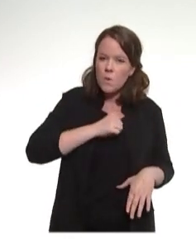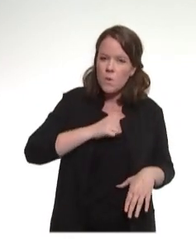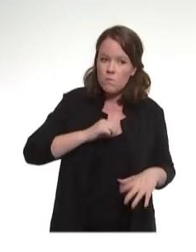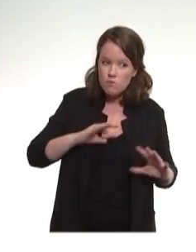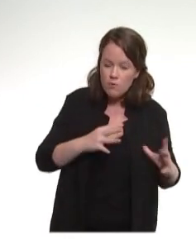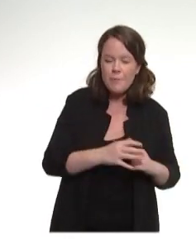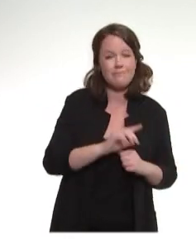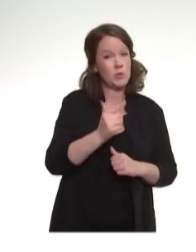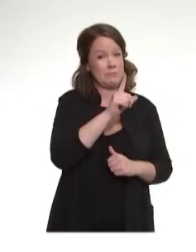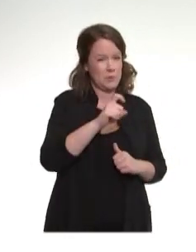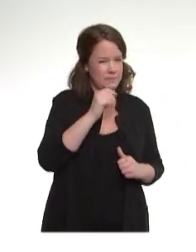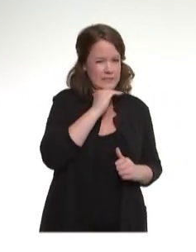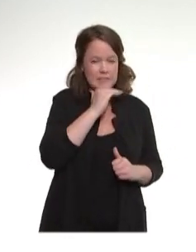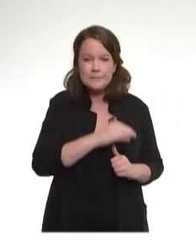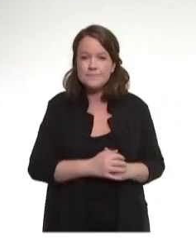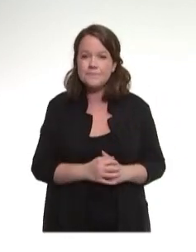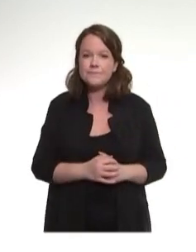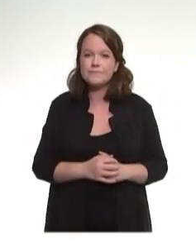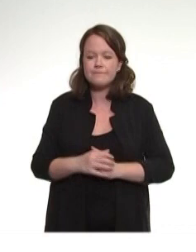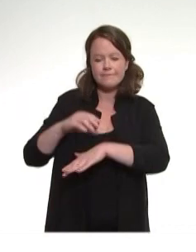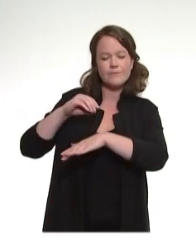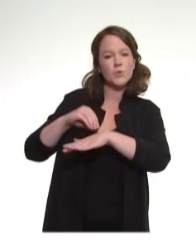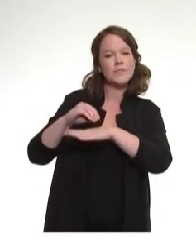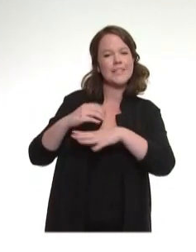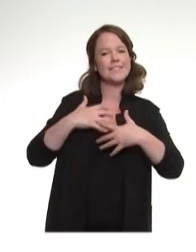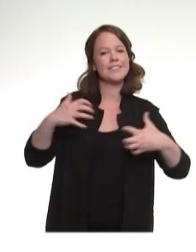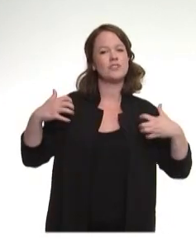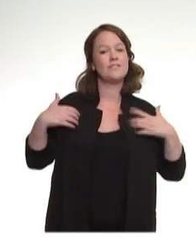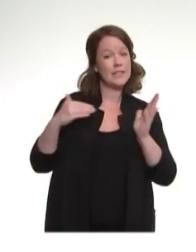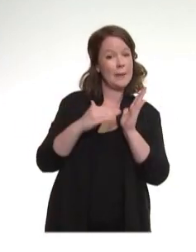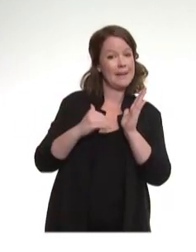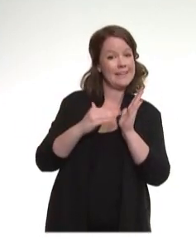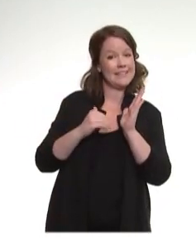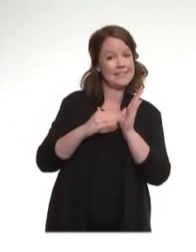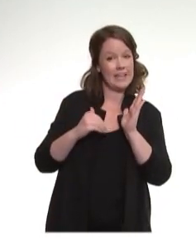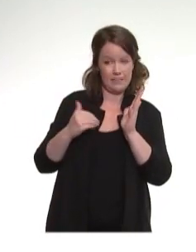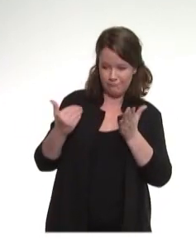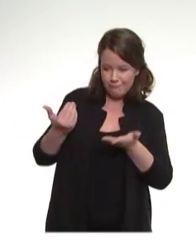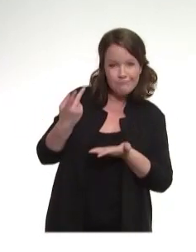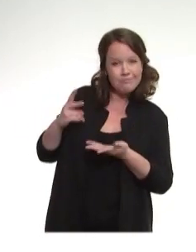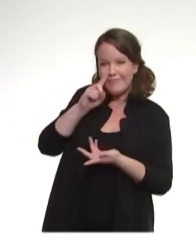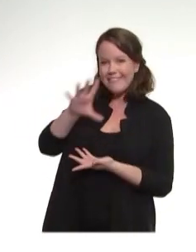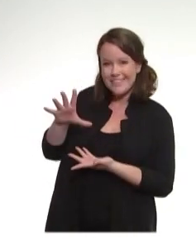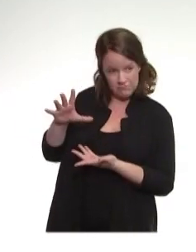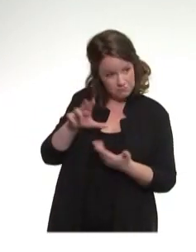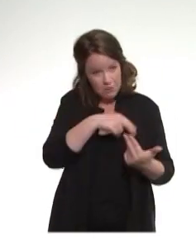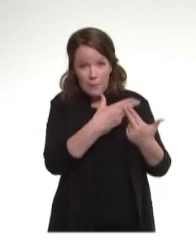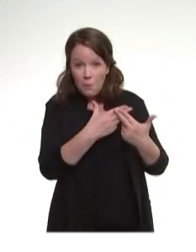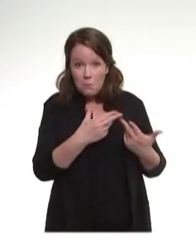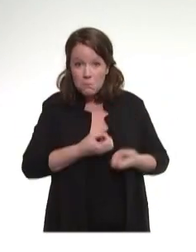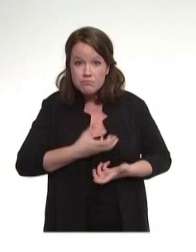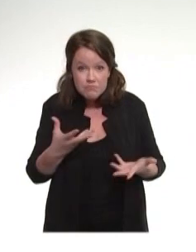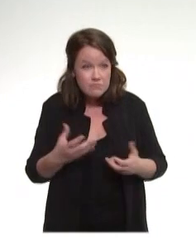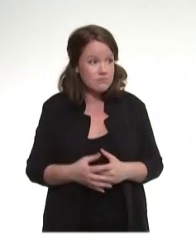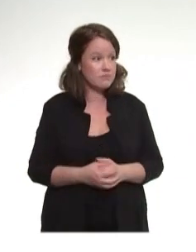rapide que pensez vous avez vous réagi au conseil scientifique de marseille je ne vous ai pas entendu répondre à cette question là ne m'a pas regardée